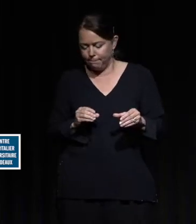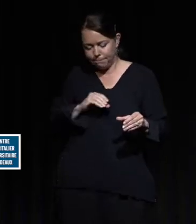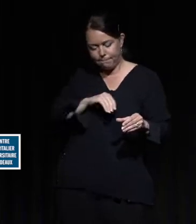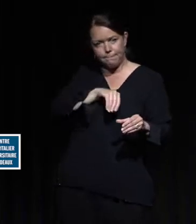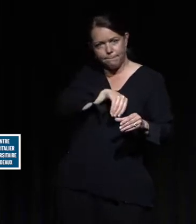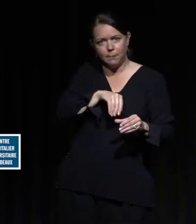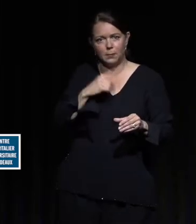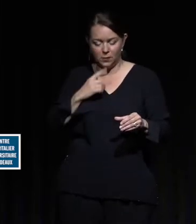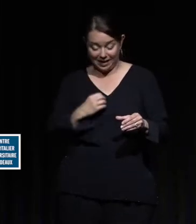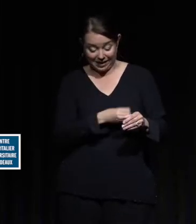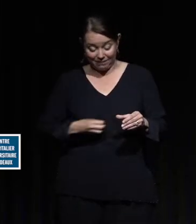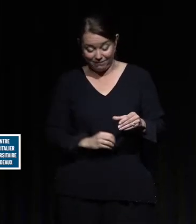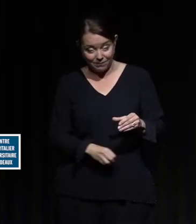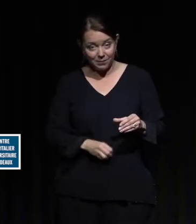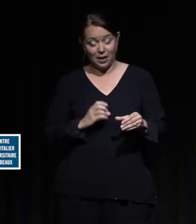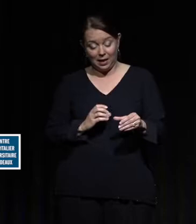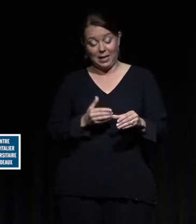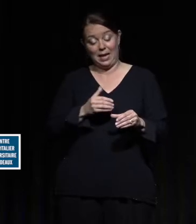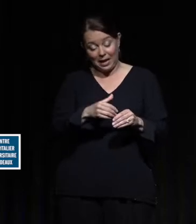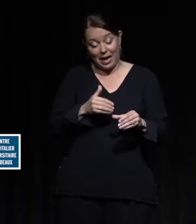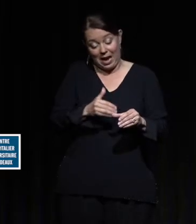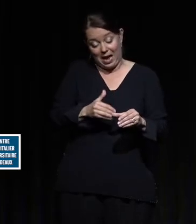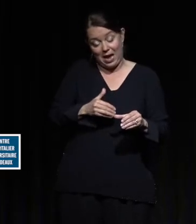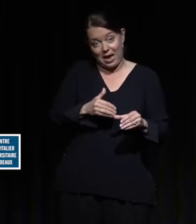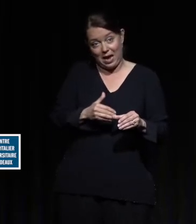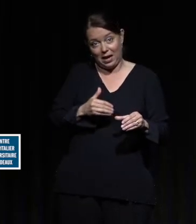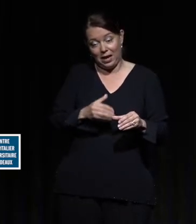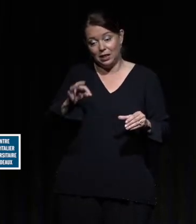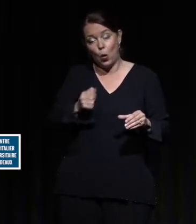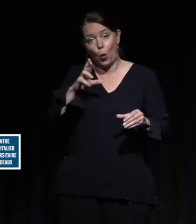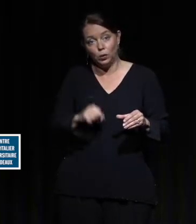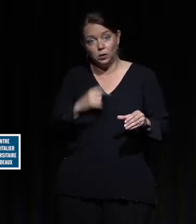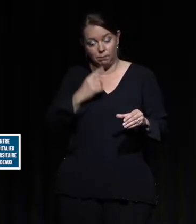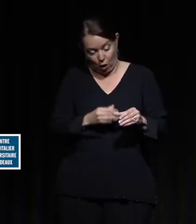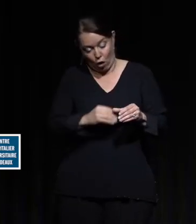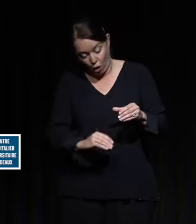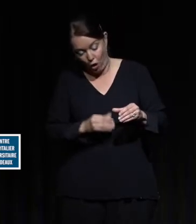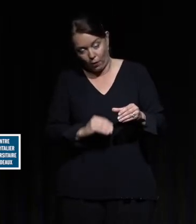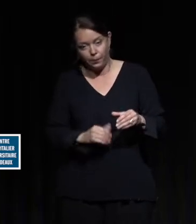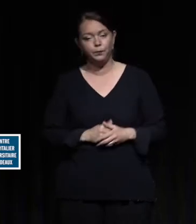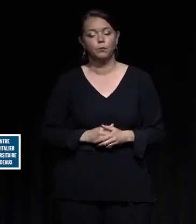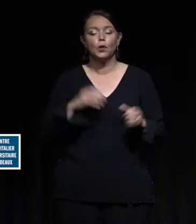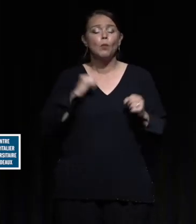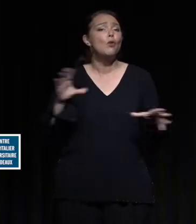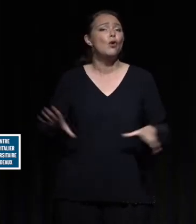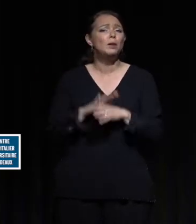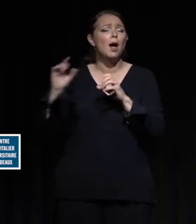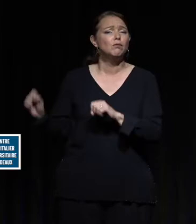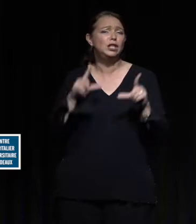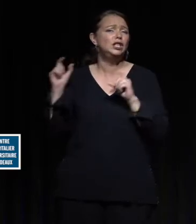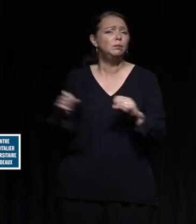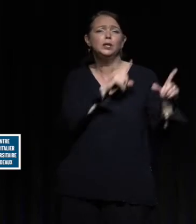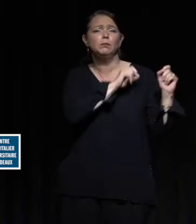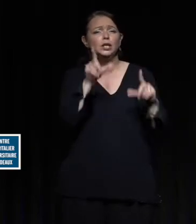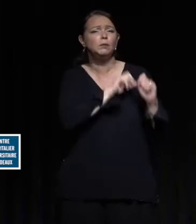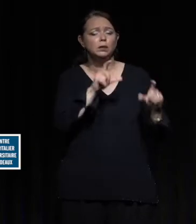lumière digestive et l'arrière de l'utérus que l'on appelle le torus, qui est le col. Alors, on peut multiplier les images à l'infini. Ici, des